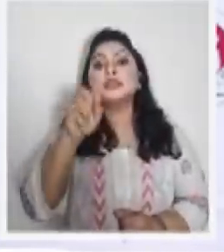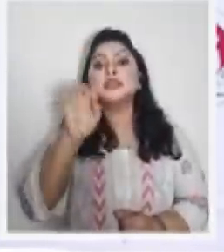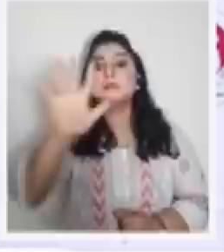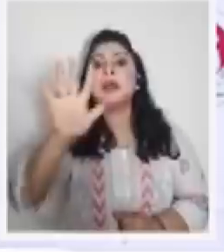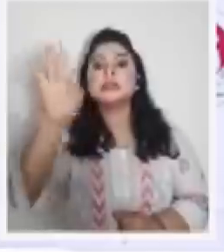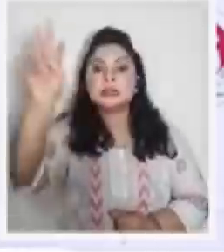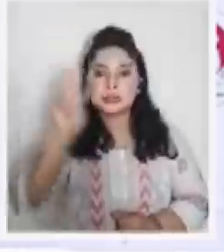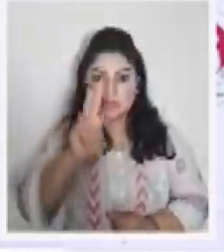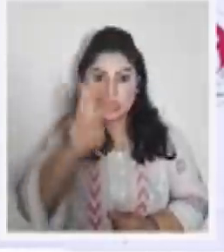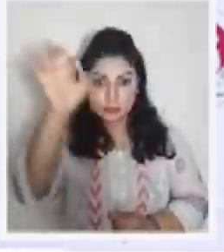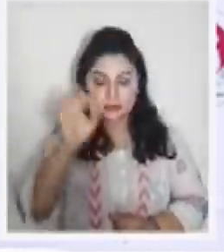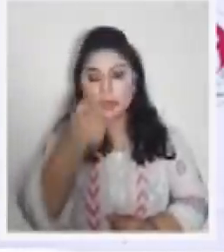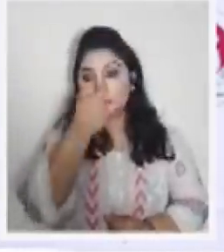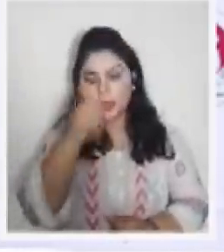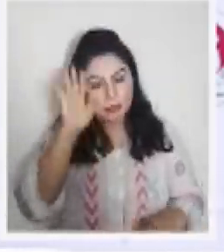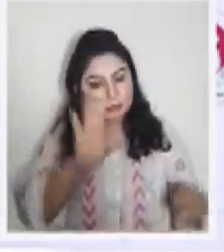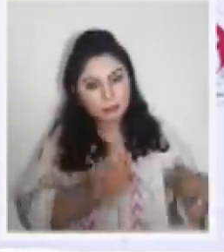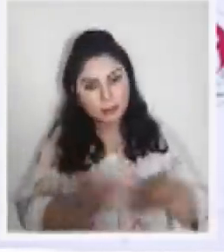79.47% পুরুষ মৃত্যুবরণ করেছেন এবং